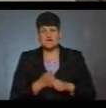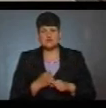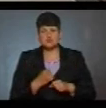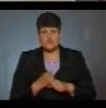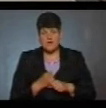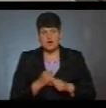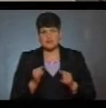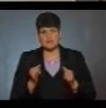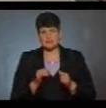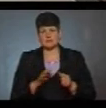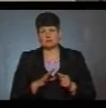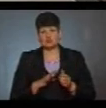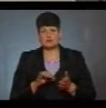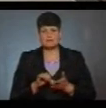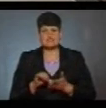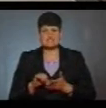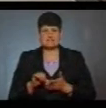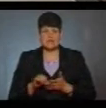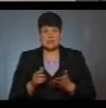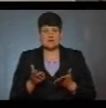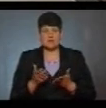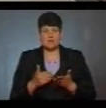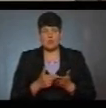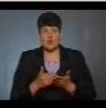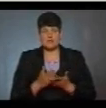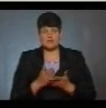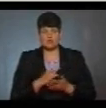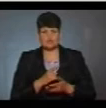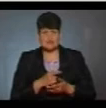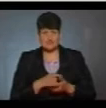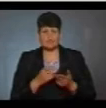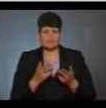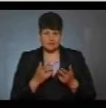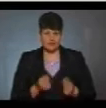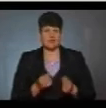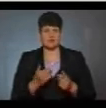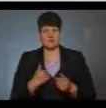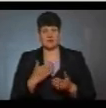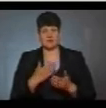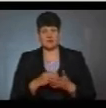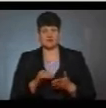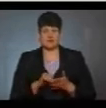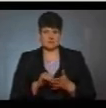скажімо, були представниками якоїсь політичної сили, так, ми є представниками